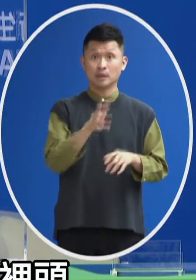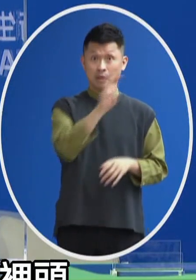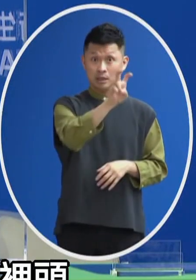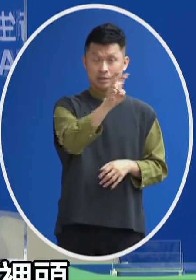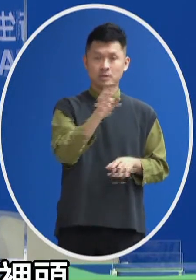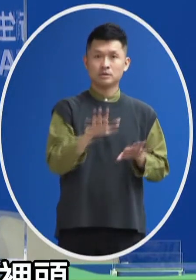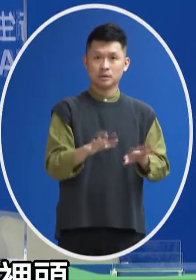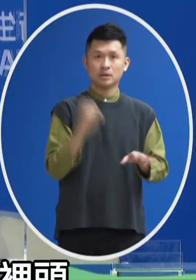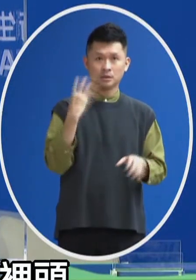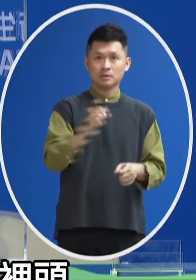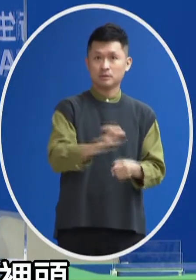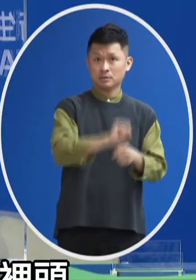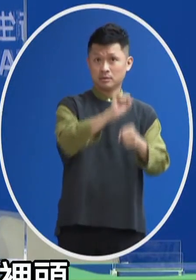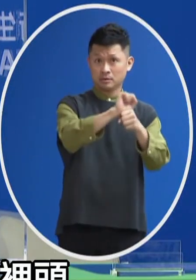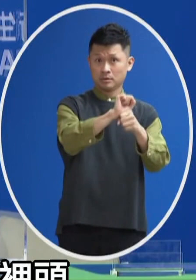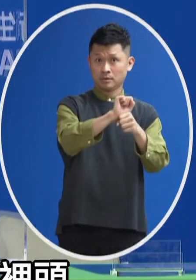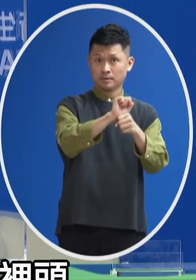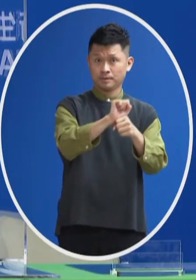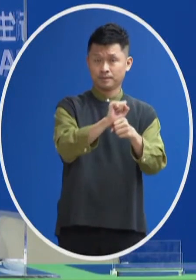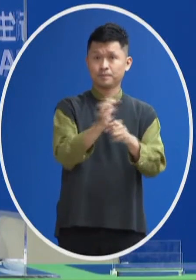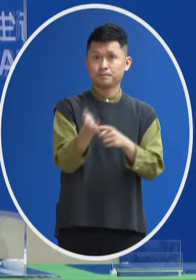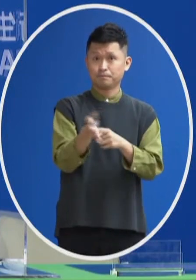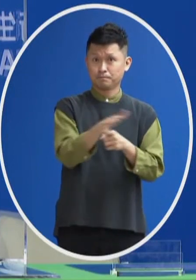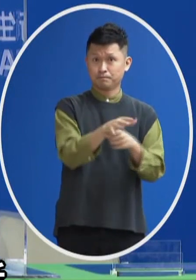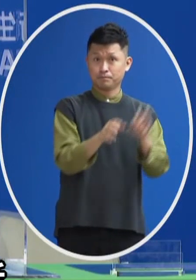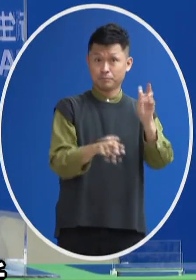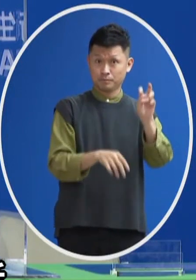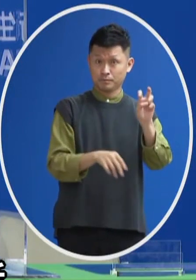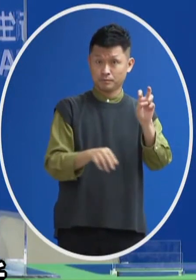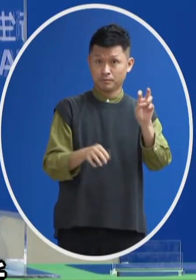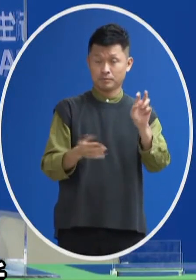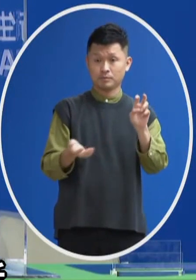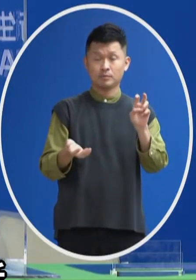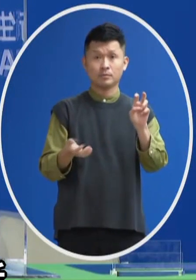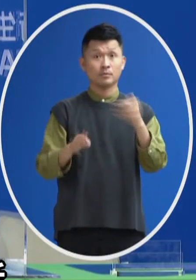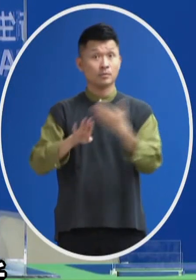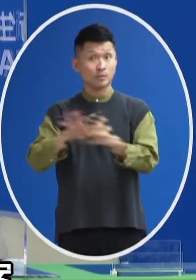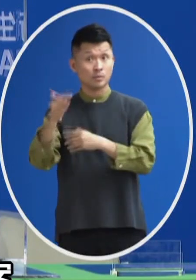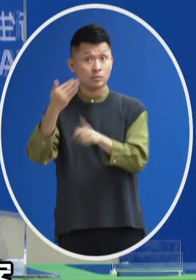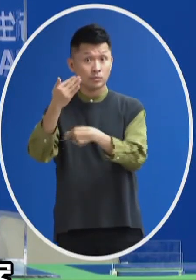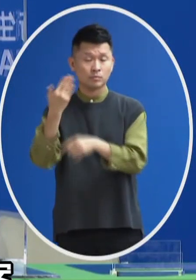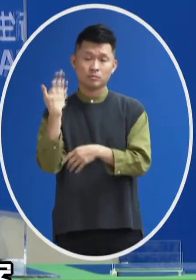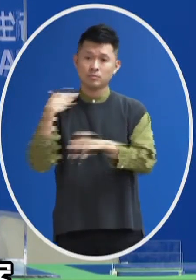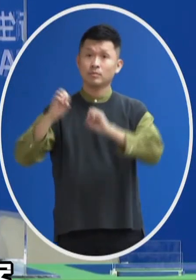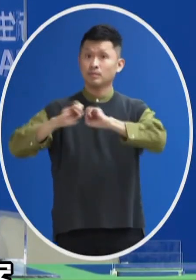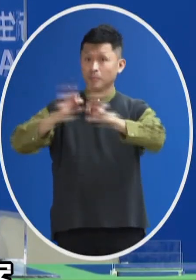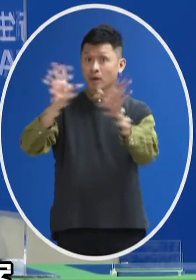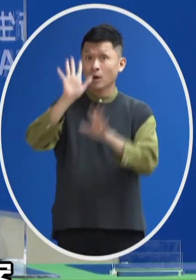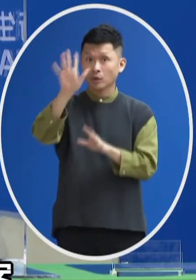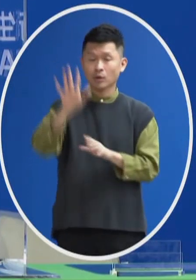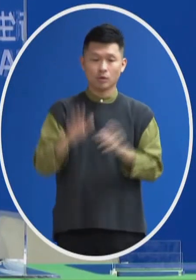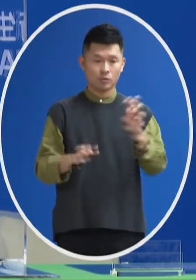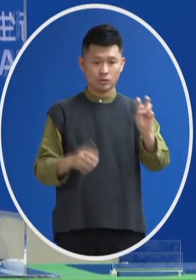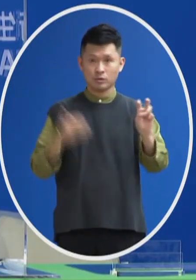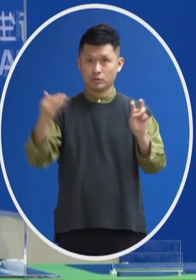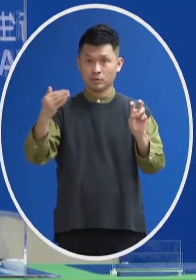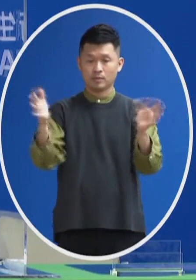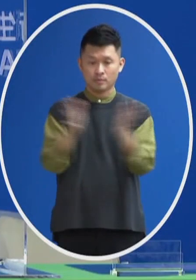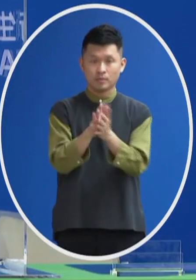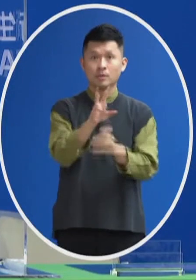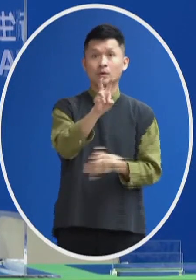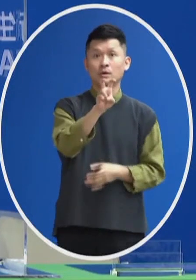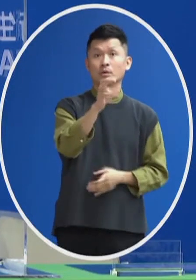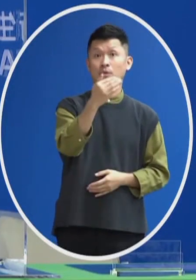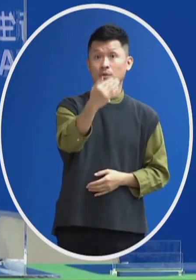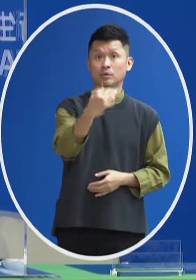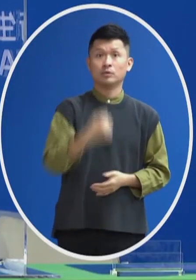新增的个案里头死亡的个案，另外有这个9例的话是先前公布过的个案死亡，所以总计